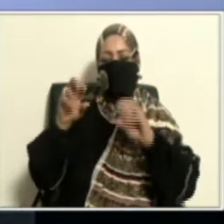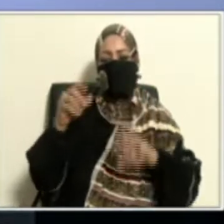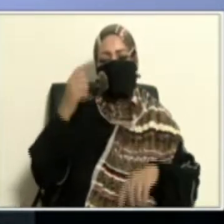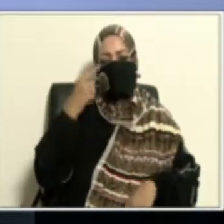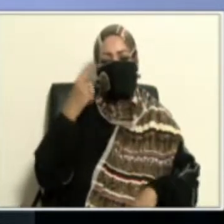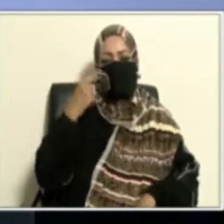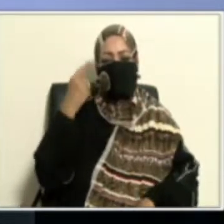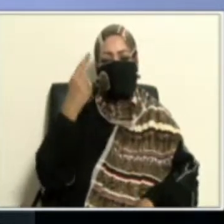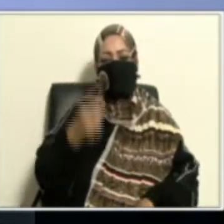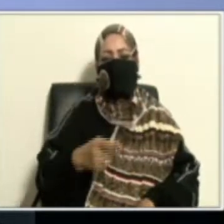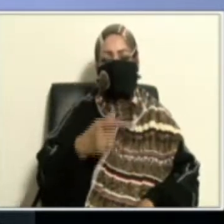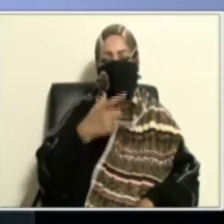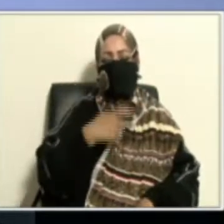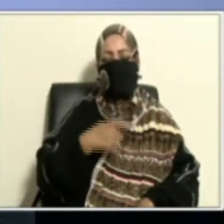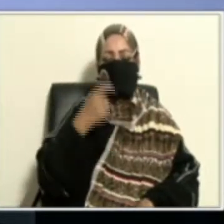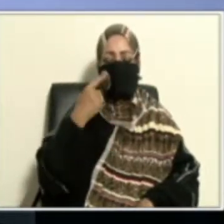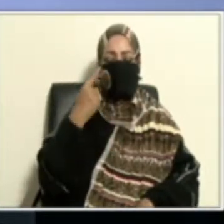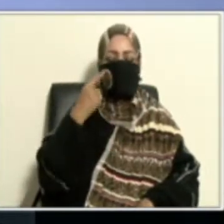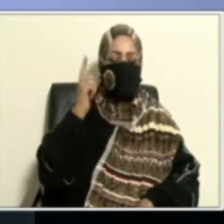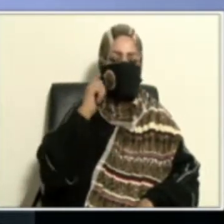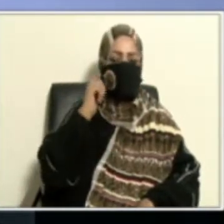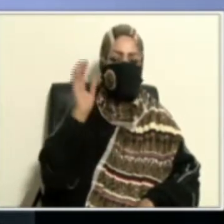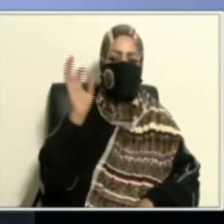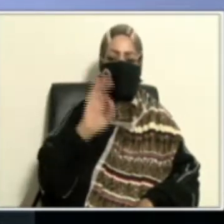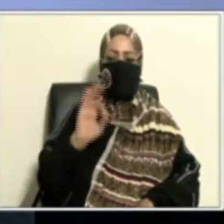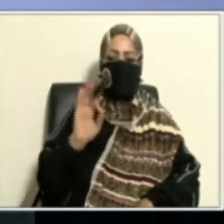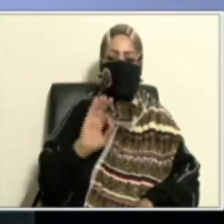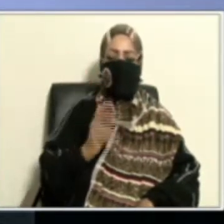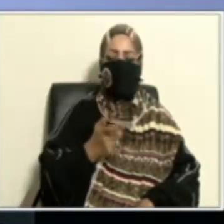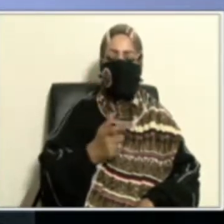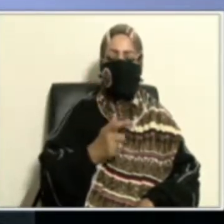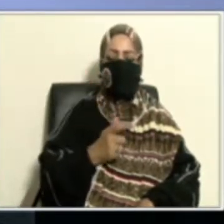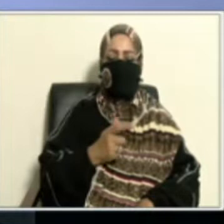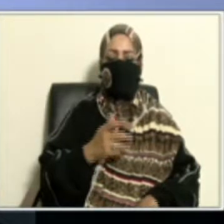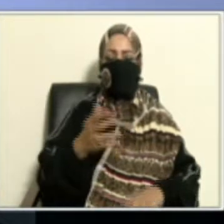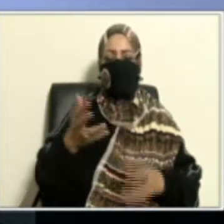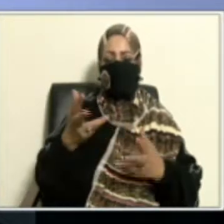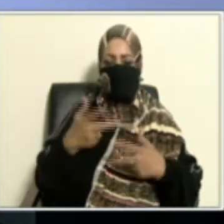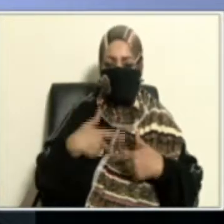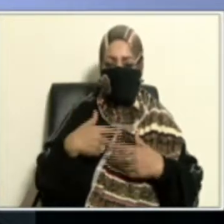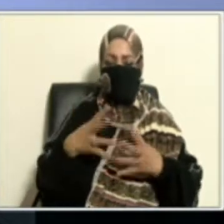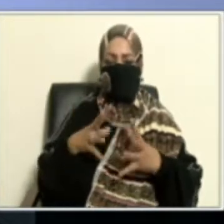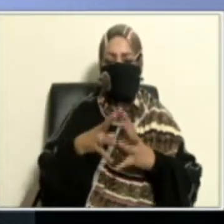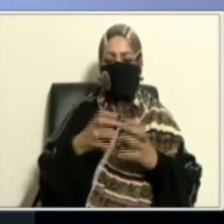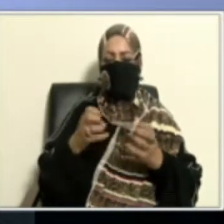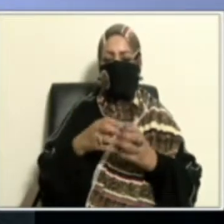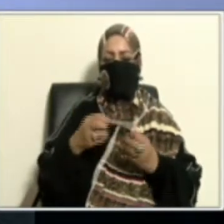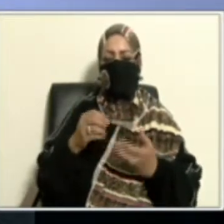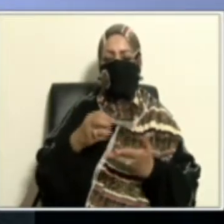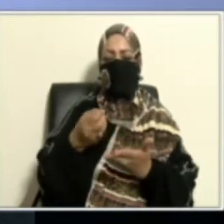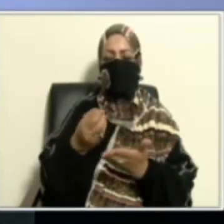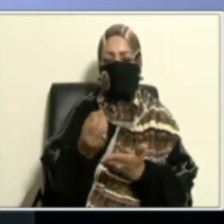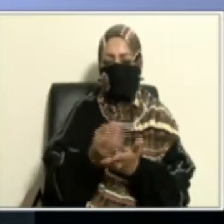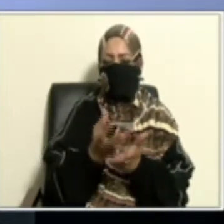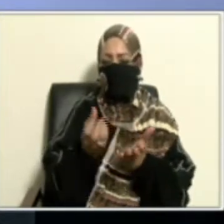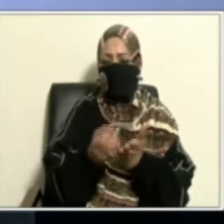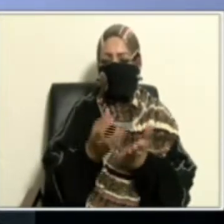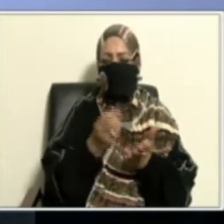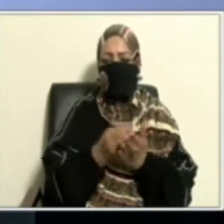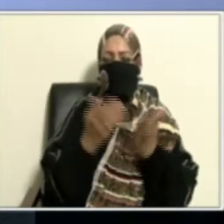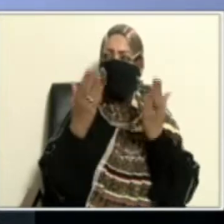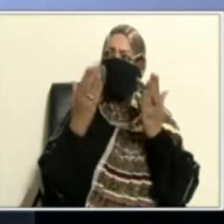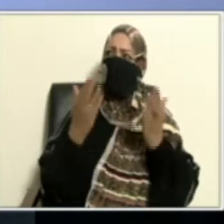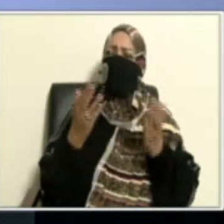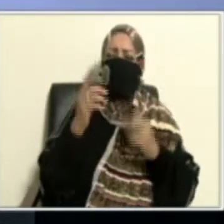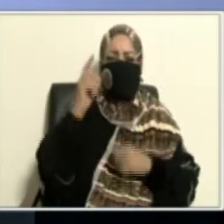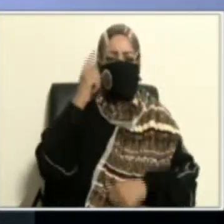الدعاء. هو مش احاديث على سبيل المثال، على سبيل المثال بعد ما نسمعوا الميت الله يرحمه نقول اللهم